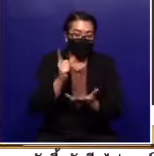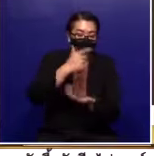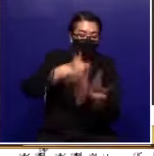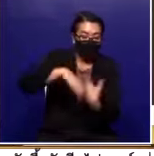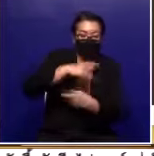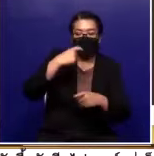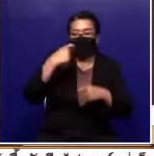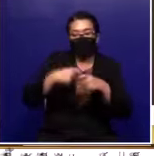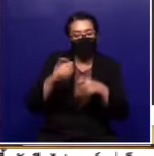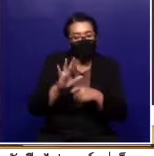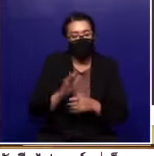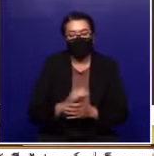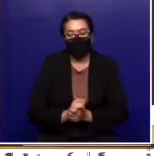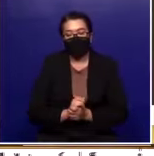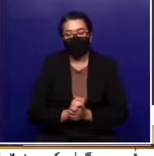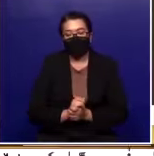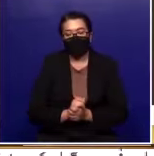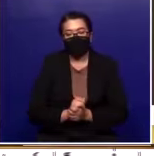ง่ายมากจิรายุจ๋า